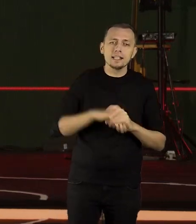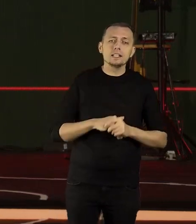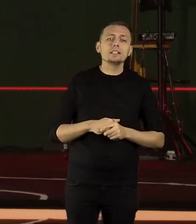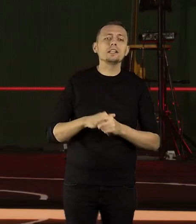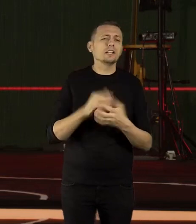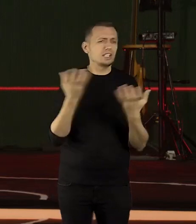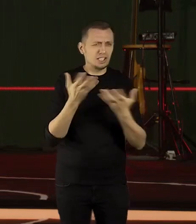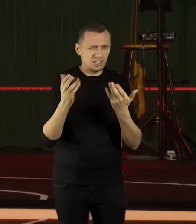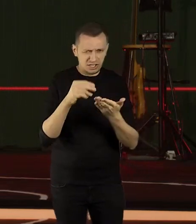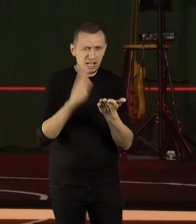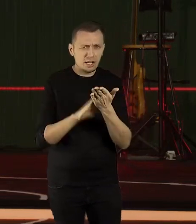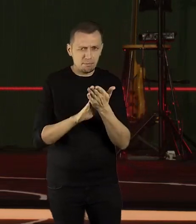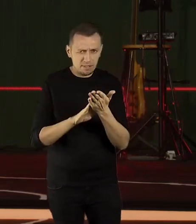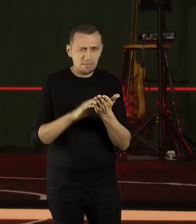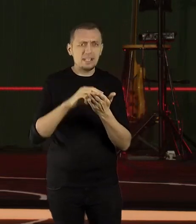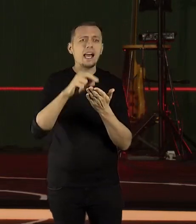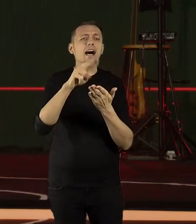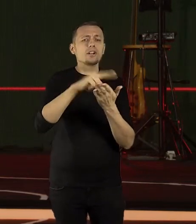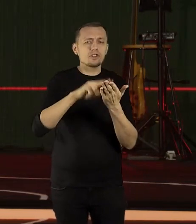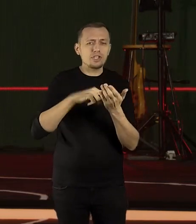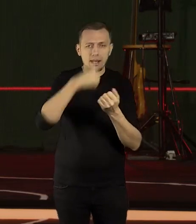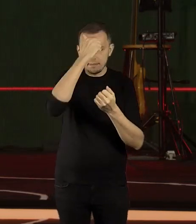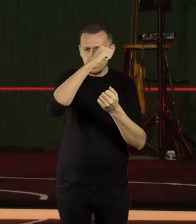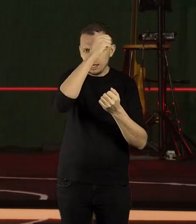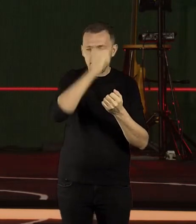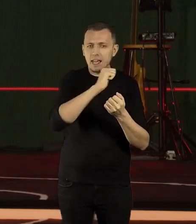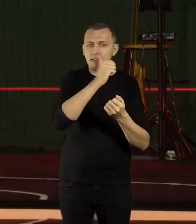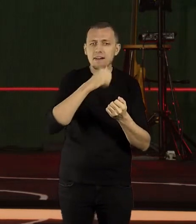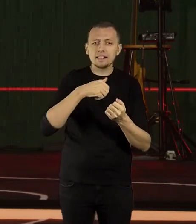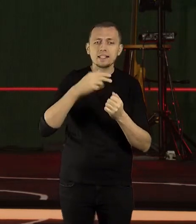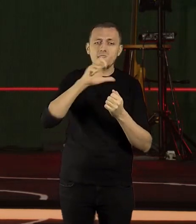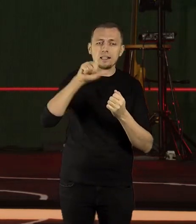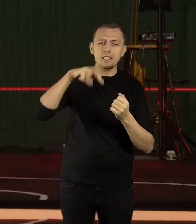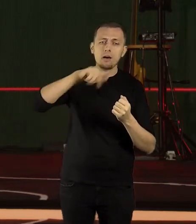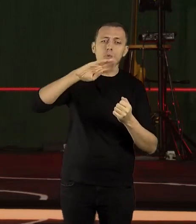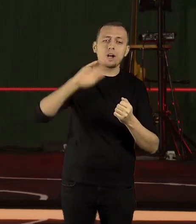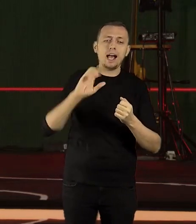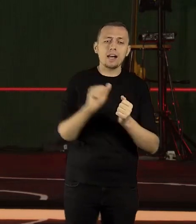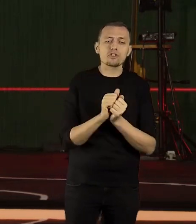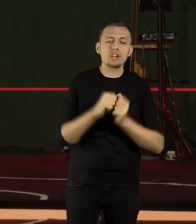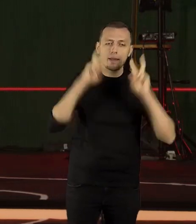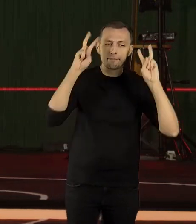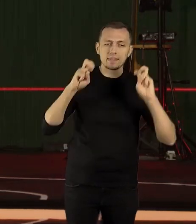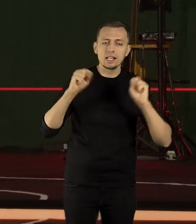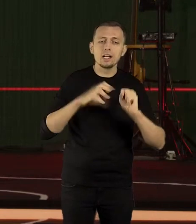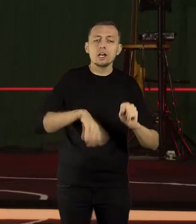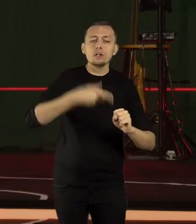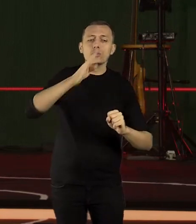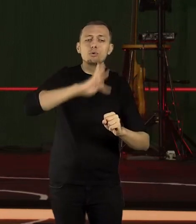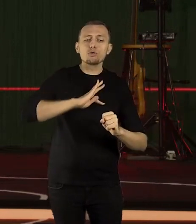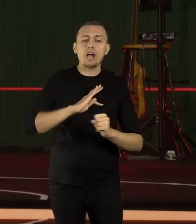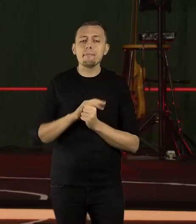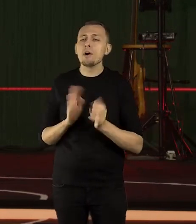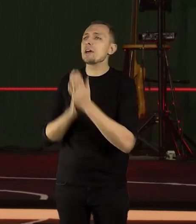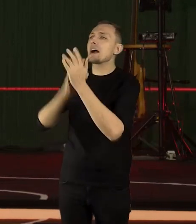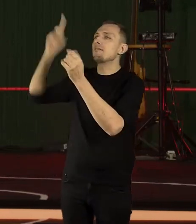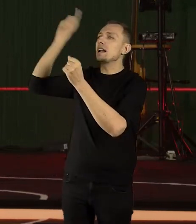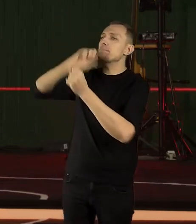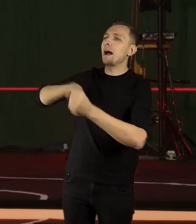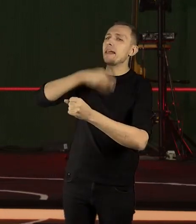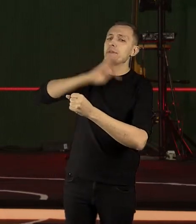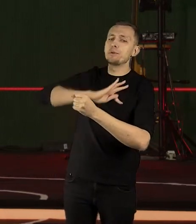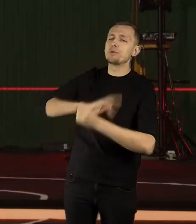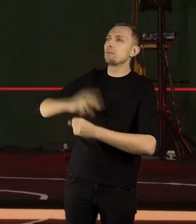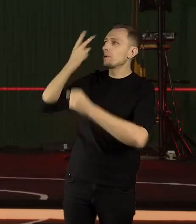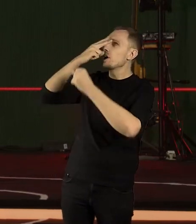do 55. Moja dusza wywyższa Pana, mój duch zachwyca się Bogiem, moim